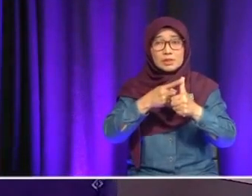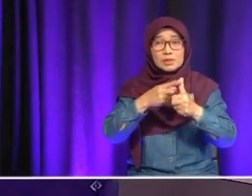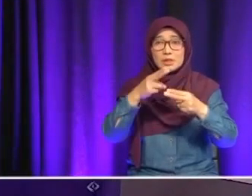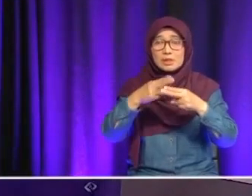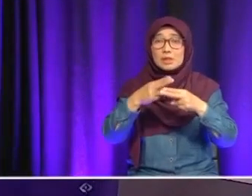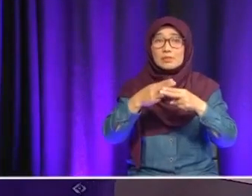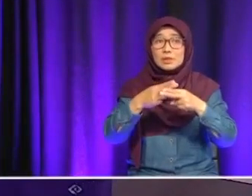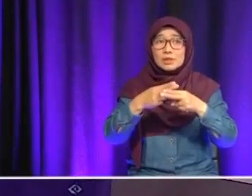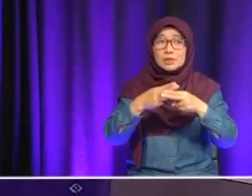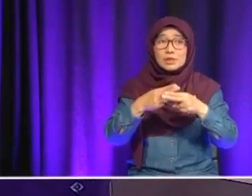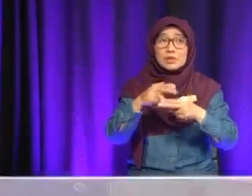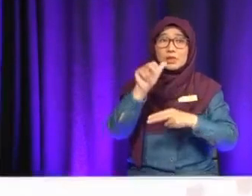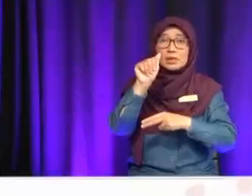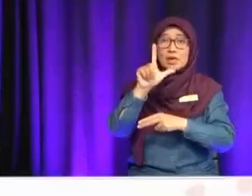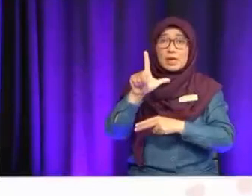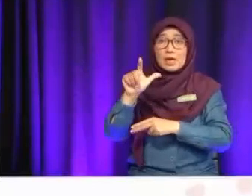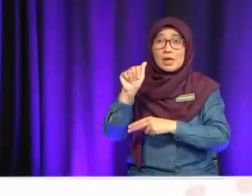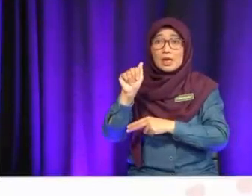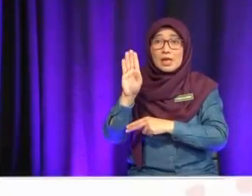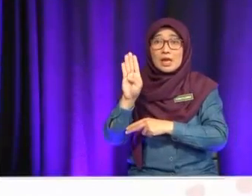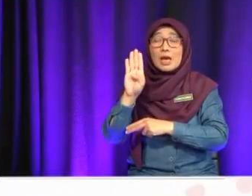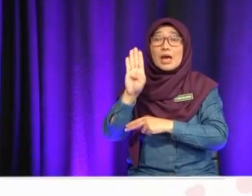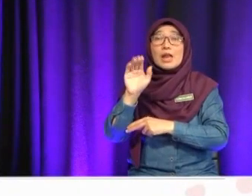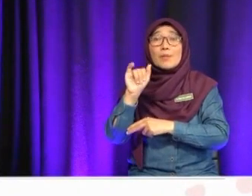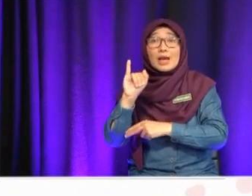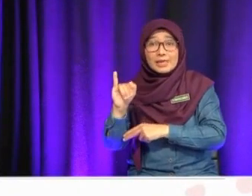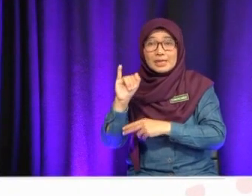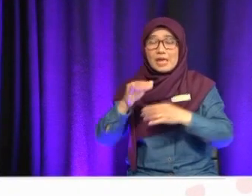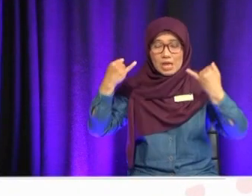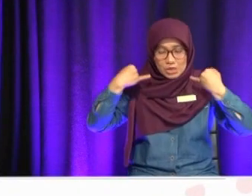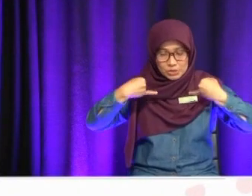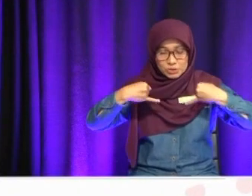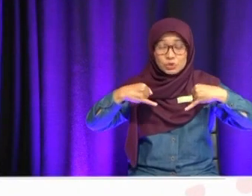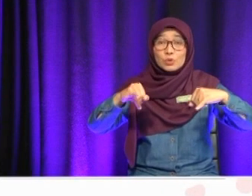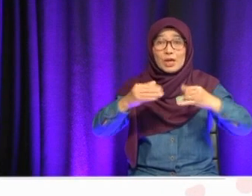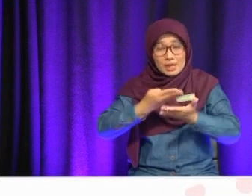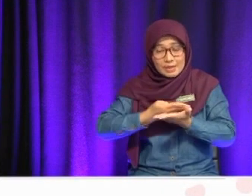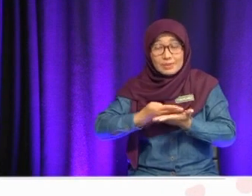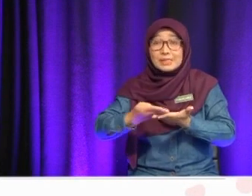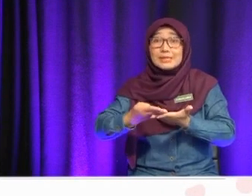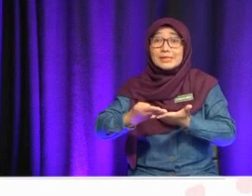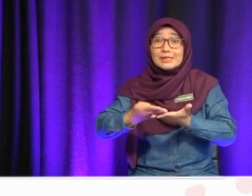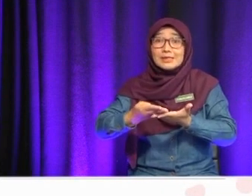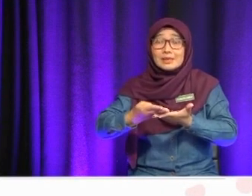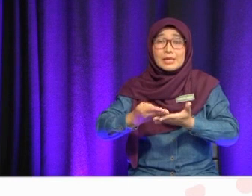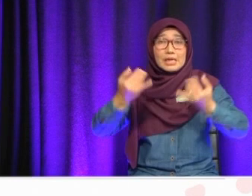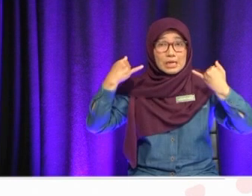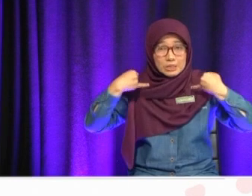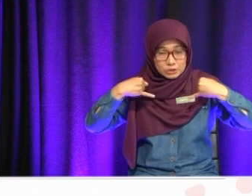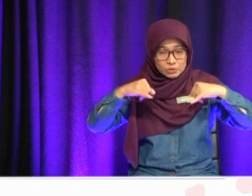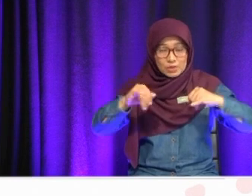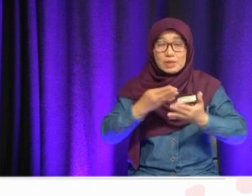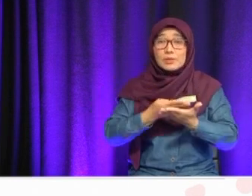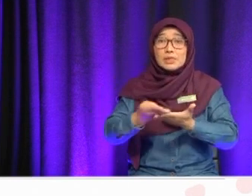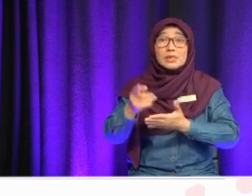Al-Bai. Al-Bai ini adalah jual beli dan jual beli ini seperti apa yang anak-anak murid di rumah dapat saksikan